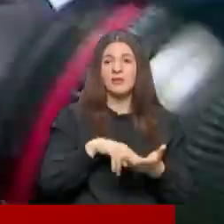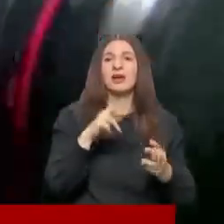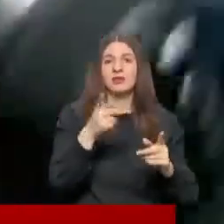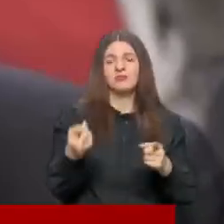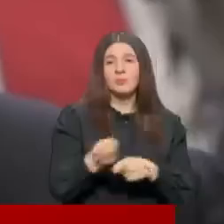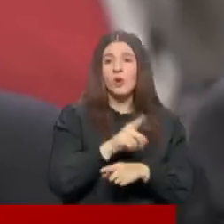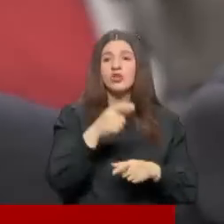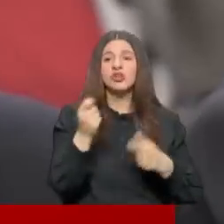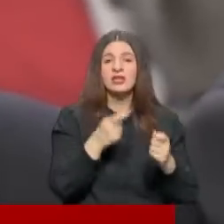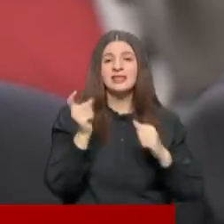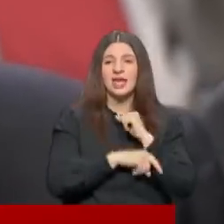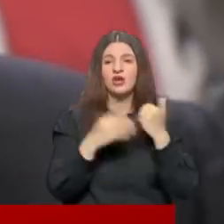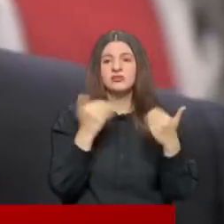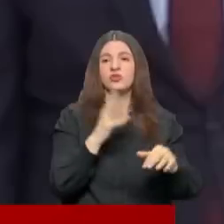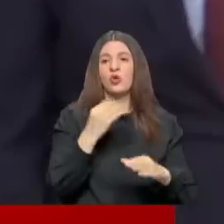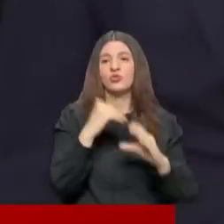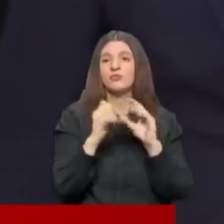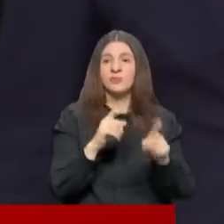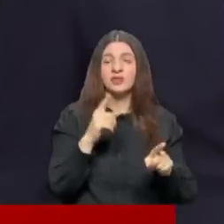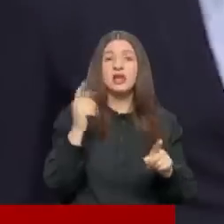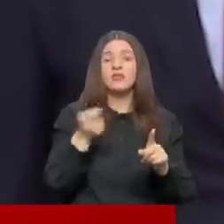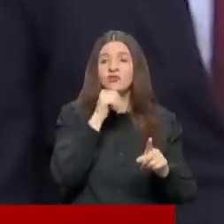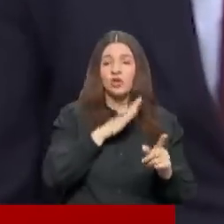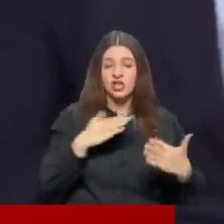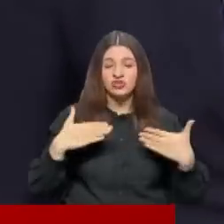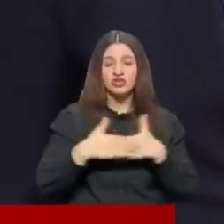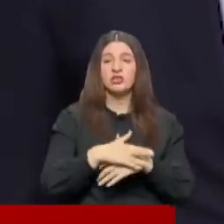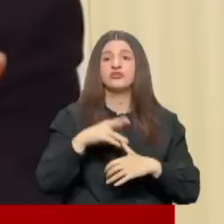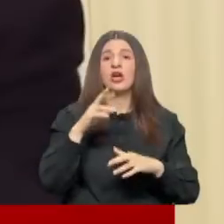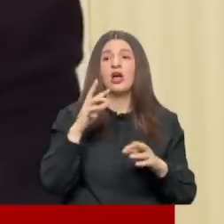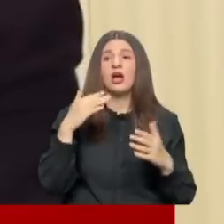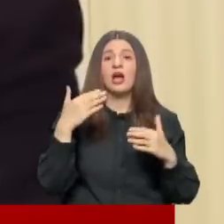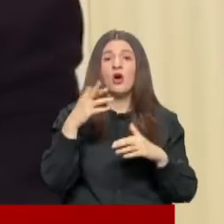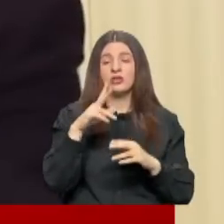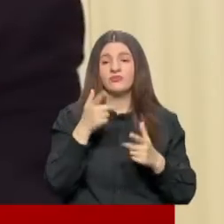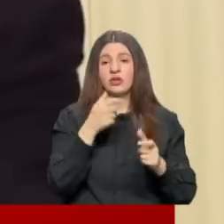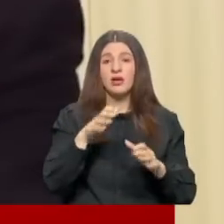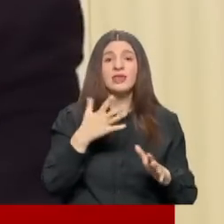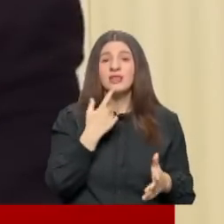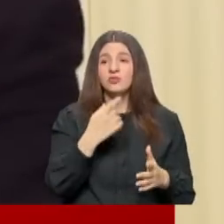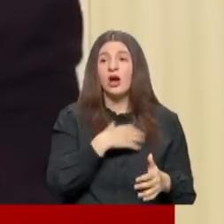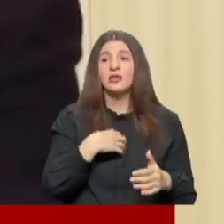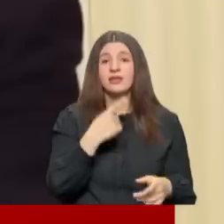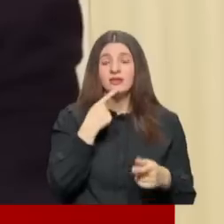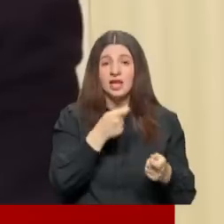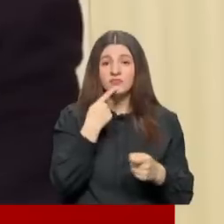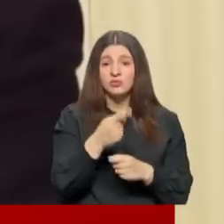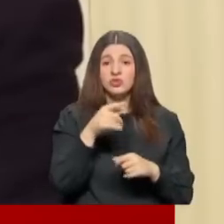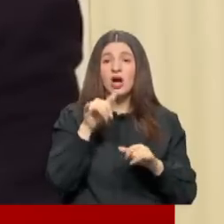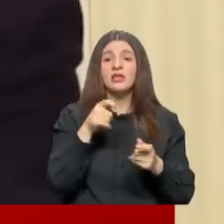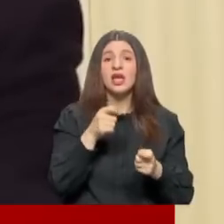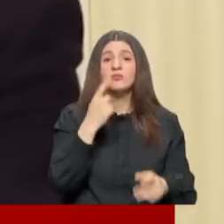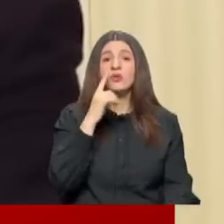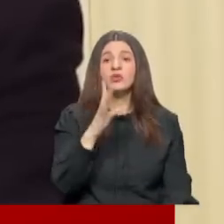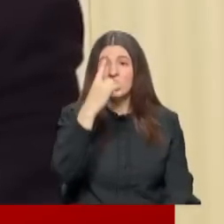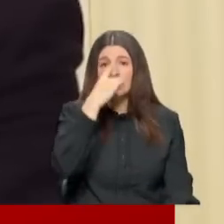o çalıştayı teröre destek olarak yorumladı. Davutoğlu gece yarısı video yayınladı. Ne demişiz? Ana dilde eğitim demişiz. Aynı metinde görmüyor